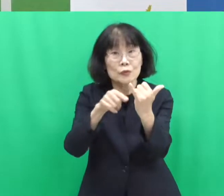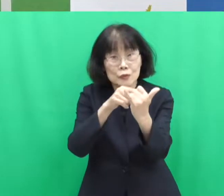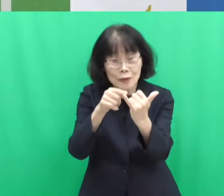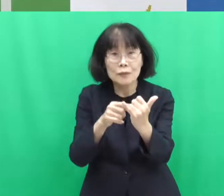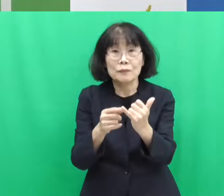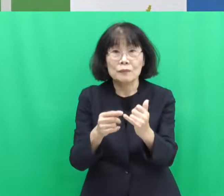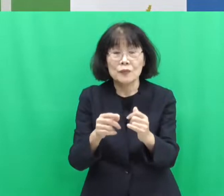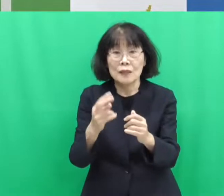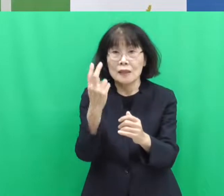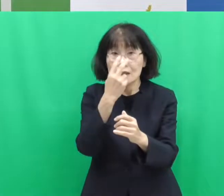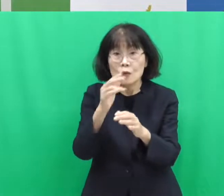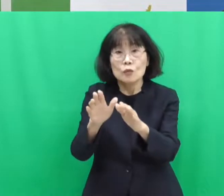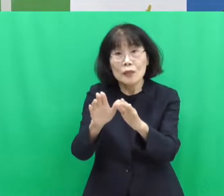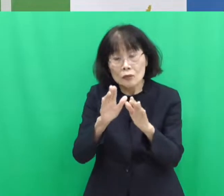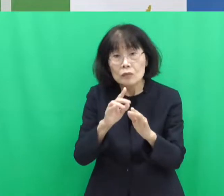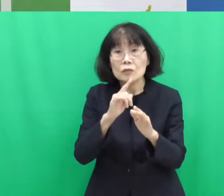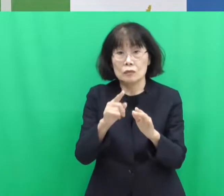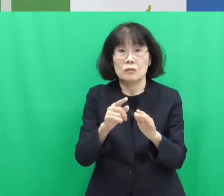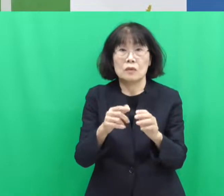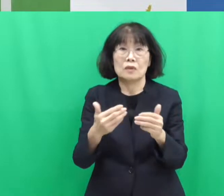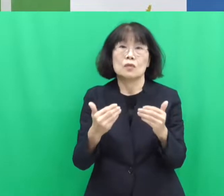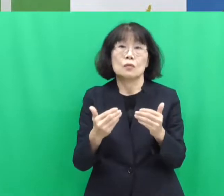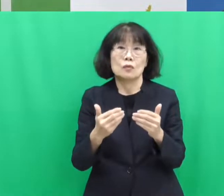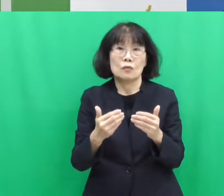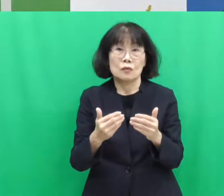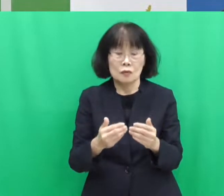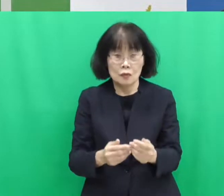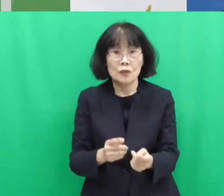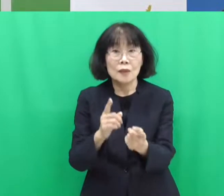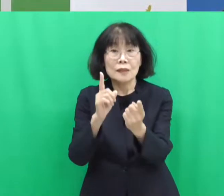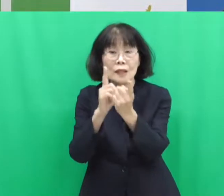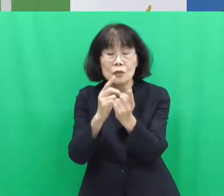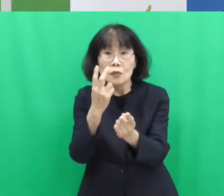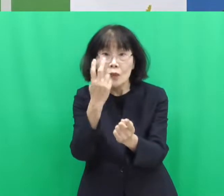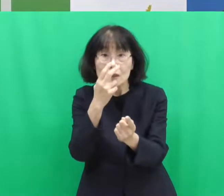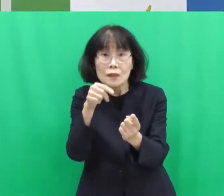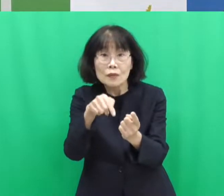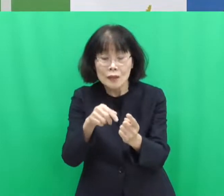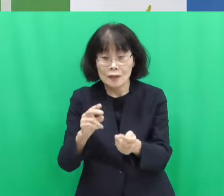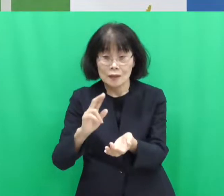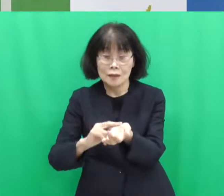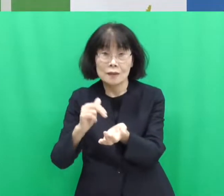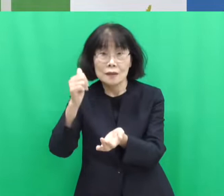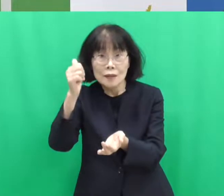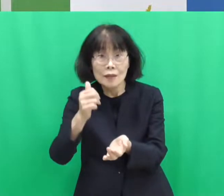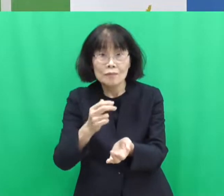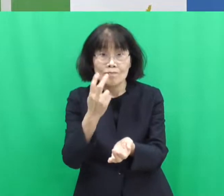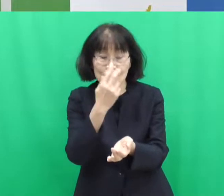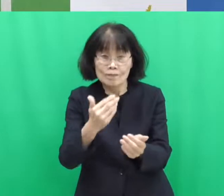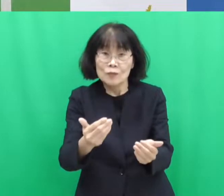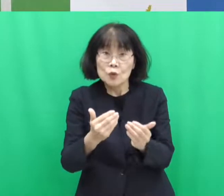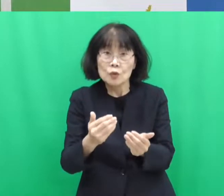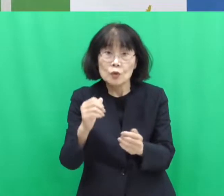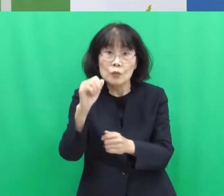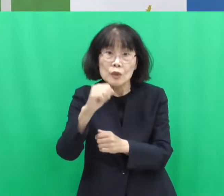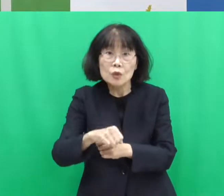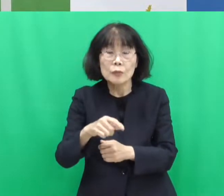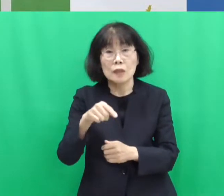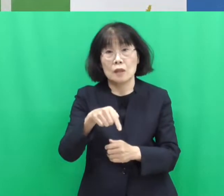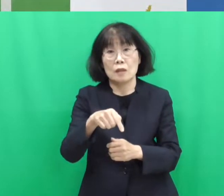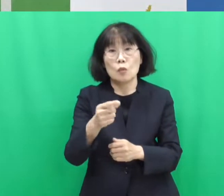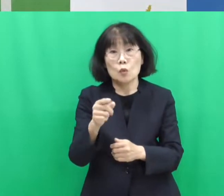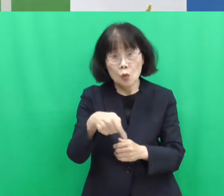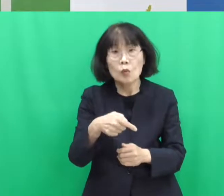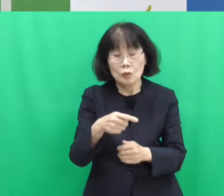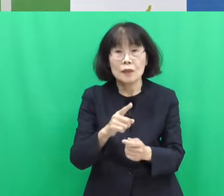けていただくこととしております。対象となる検査は、医師が必要と認めたものであれば、検査項目の指定はございません